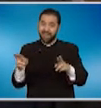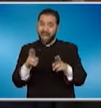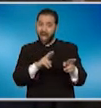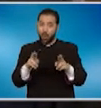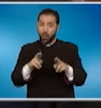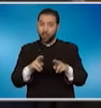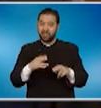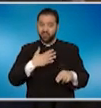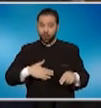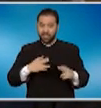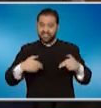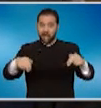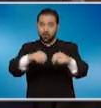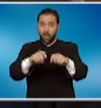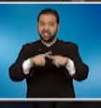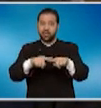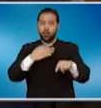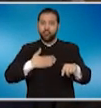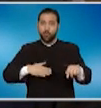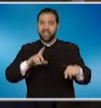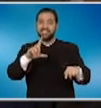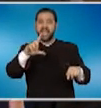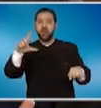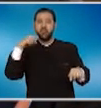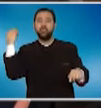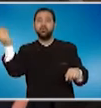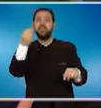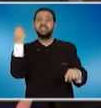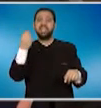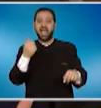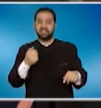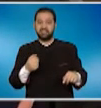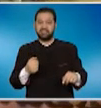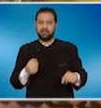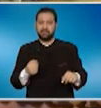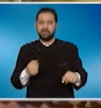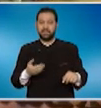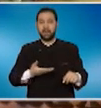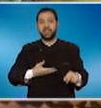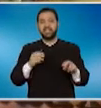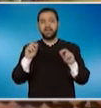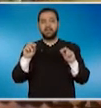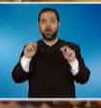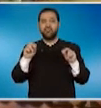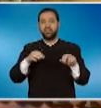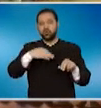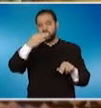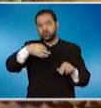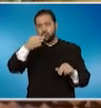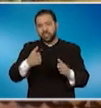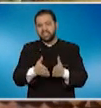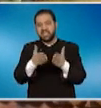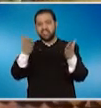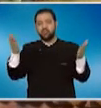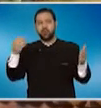cu voința lui dumnezeiască, care este una absolută și are o perspectivă absolută asupra realității. Spuneți de fapt că revelația